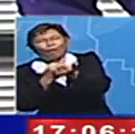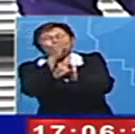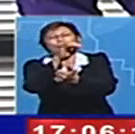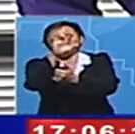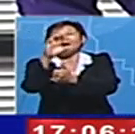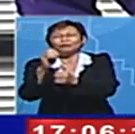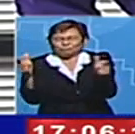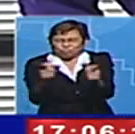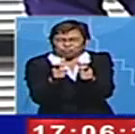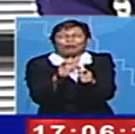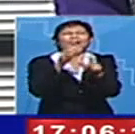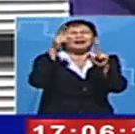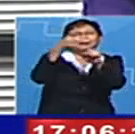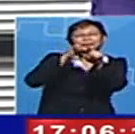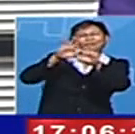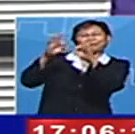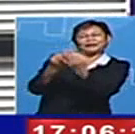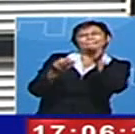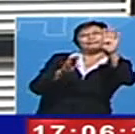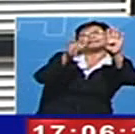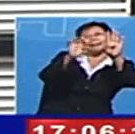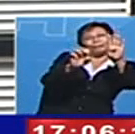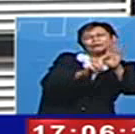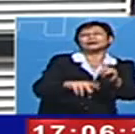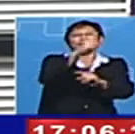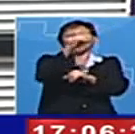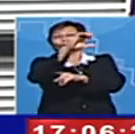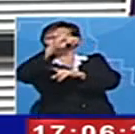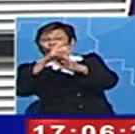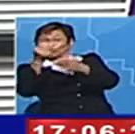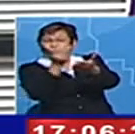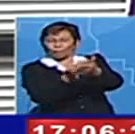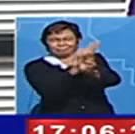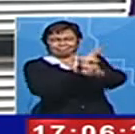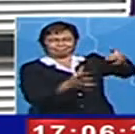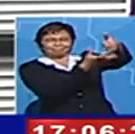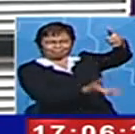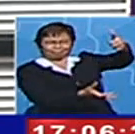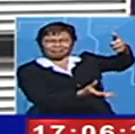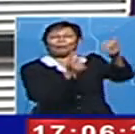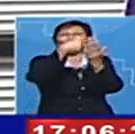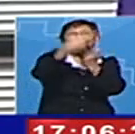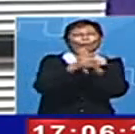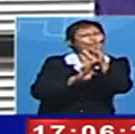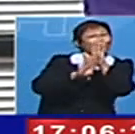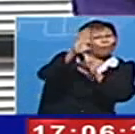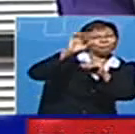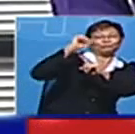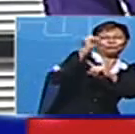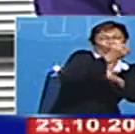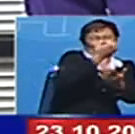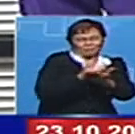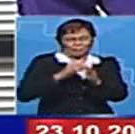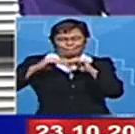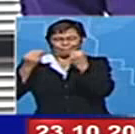kepada isi rumah B40 ketiga RM juta disediakan di bawah program pembangunan Sosio